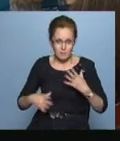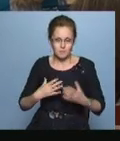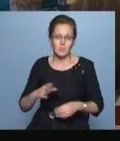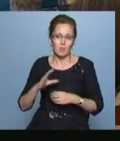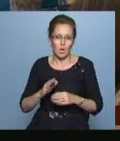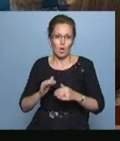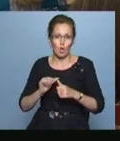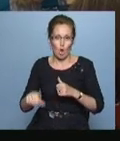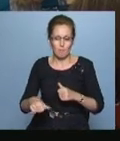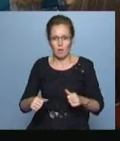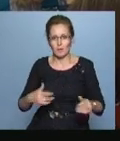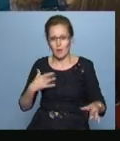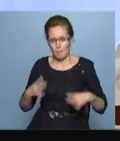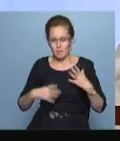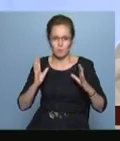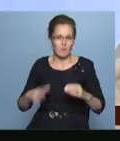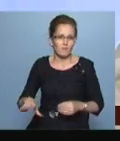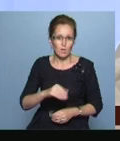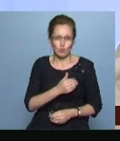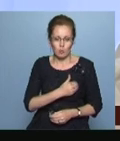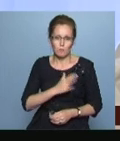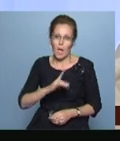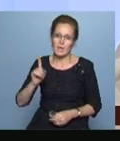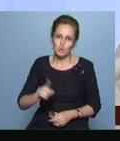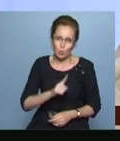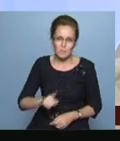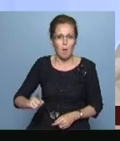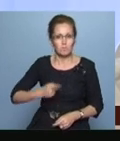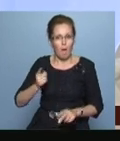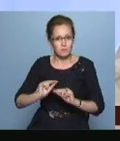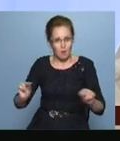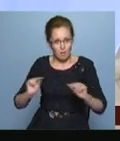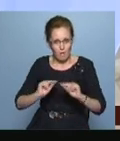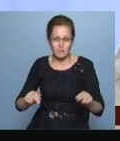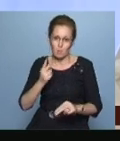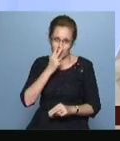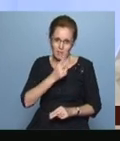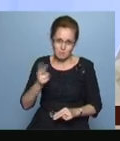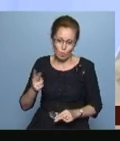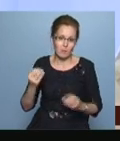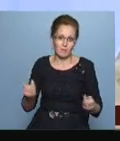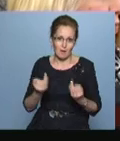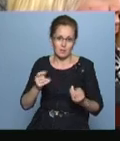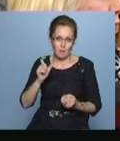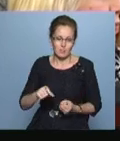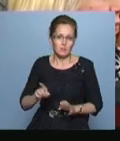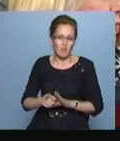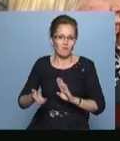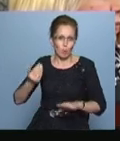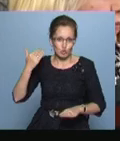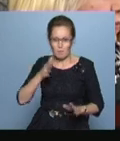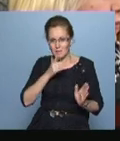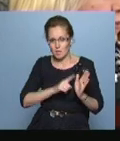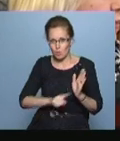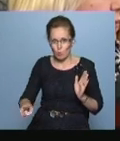репетиций, для всех желающих будут проходить дискуссии, мастер-классы и просмотры спектаклей английских классиков. Как и в прошлом сезоне, вход на